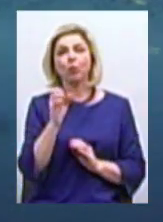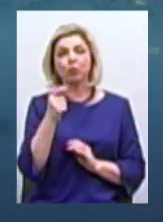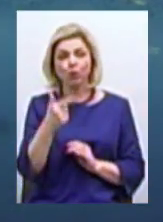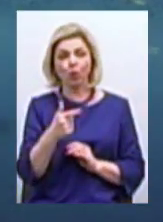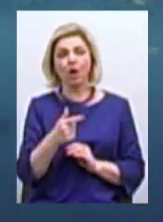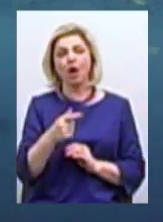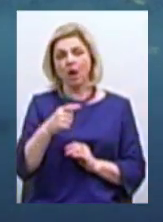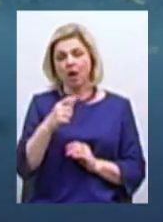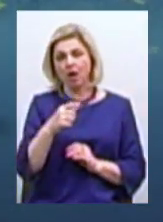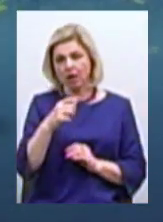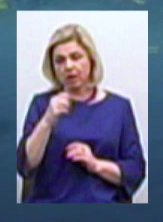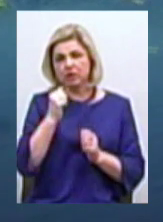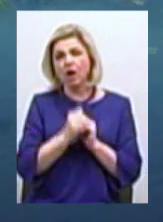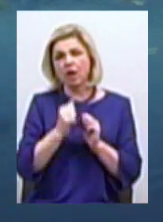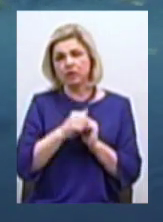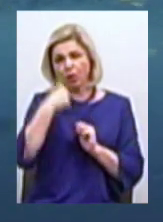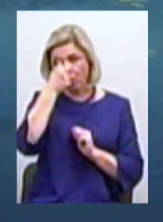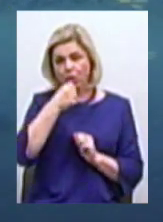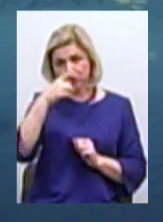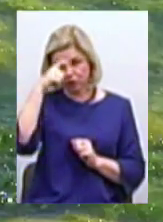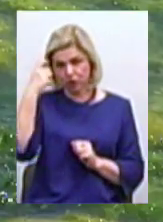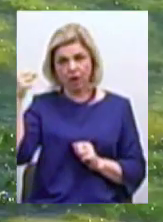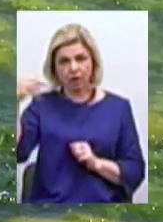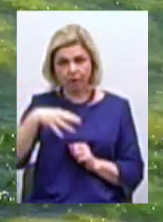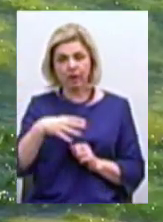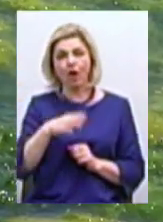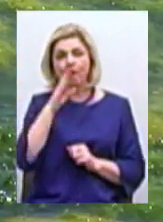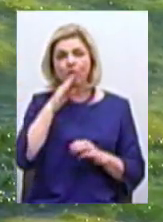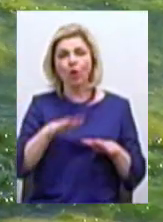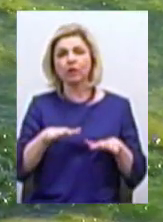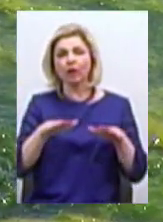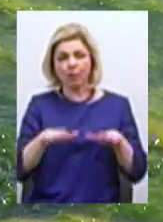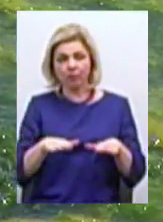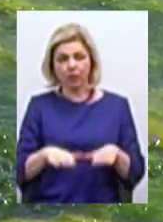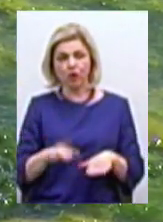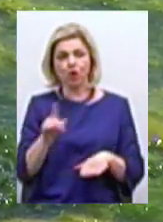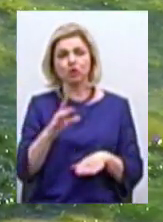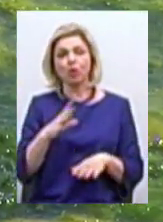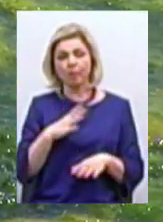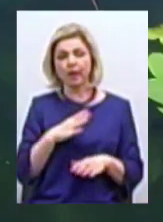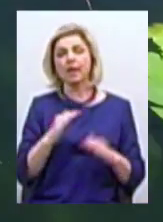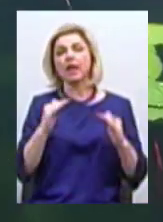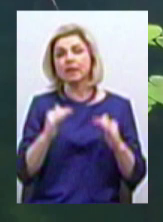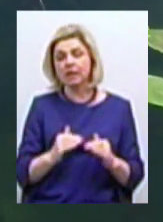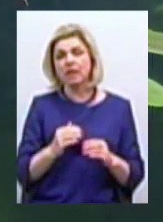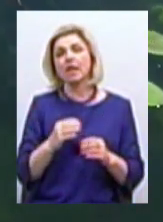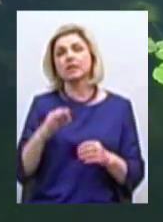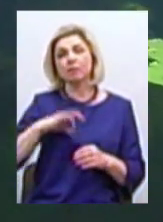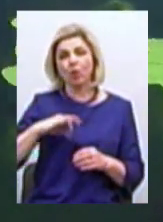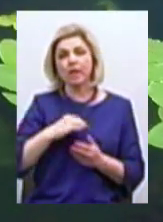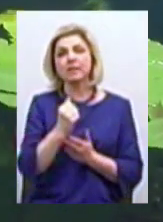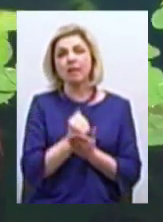спекотливу погоду рівень води катастрофічно низький. Щоб забезпечувати необхідний санітарний попуск нижче за течією, використовують